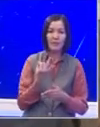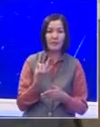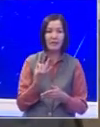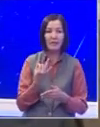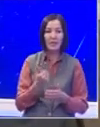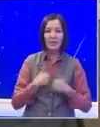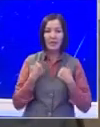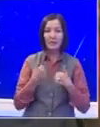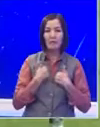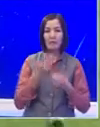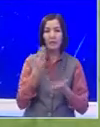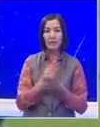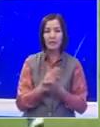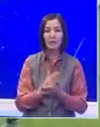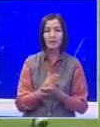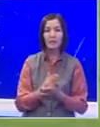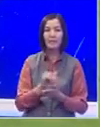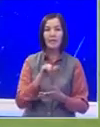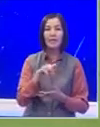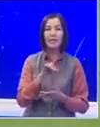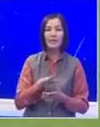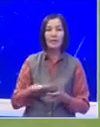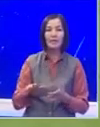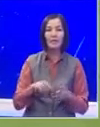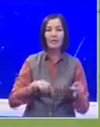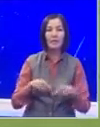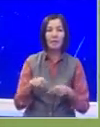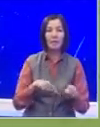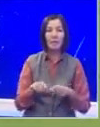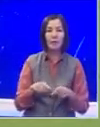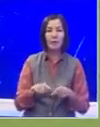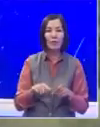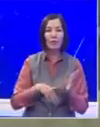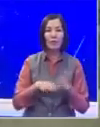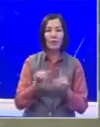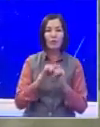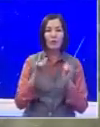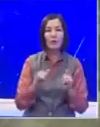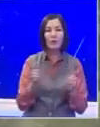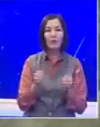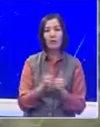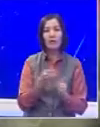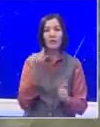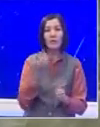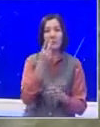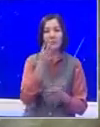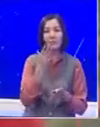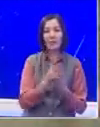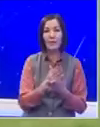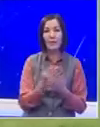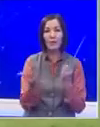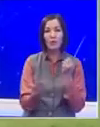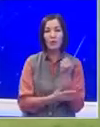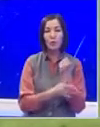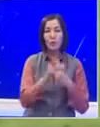талпыныстарын бүгін мен көріп отырмыз. Іле өңіріндегі жастар футболы 2000-ші жылдары жақсы дамыған, көршілер қызыға да қызғана да қарайтын. Соңғы